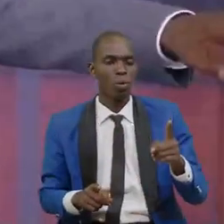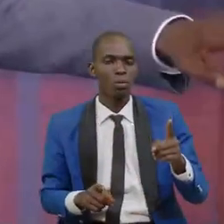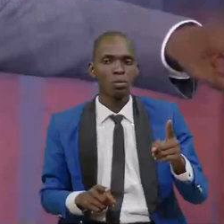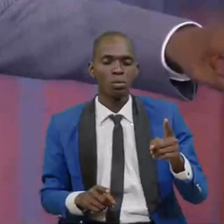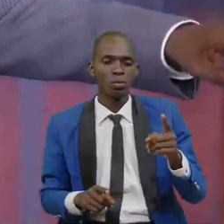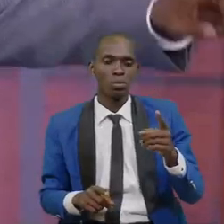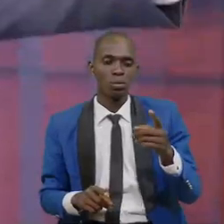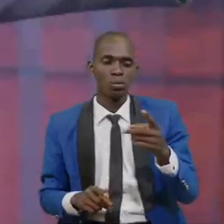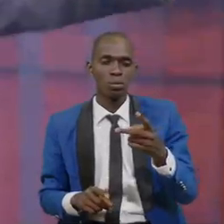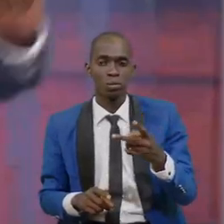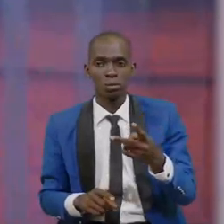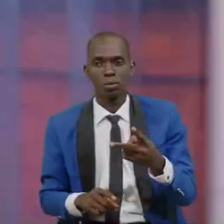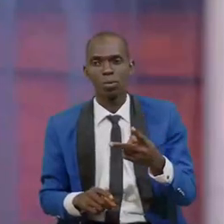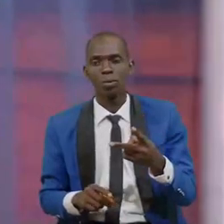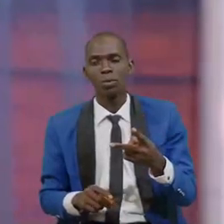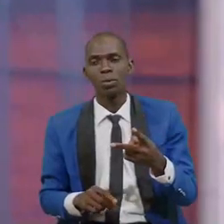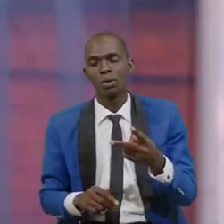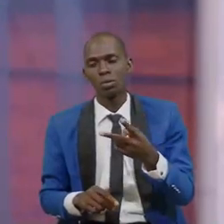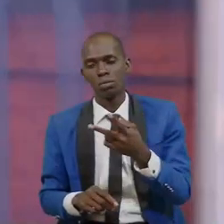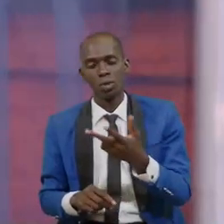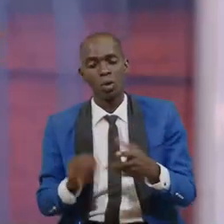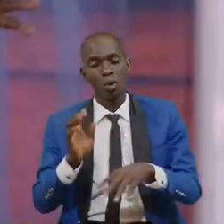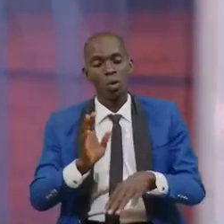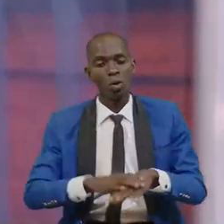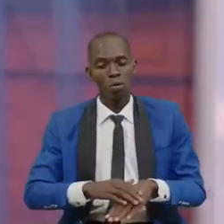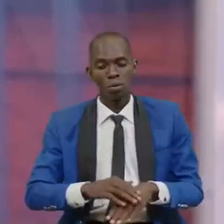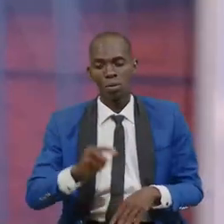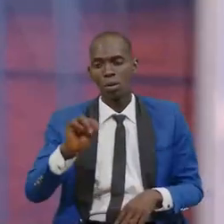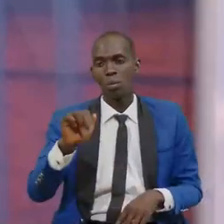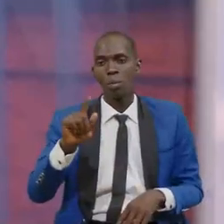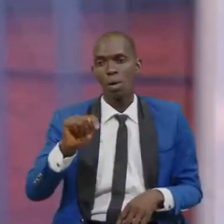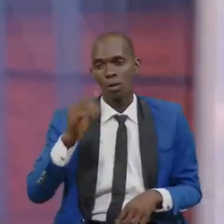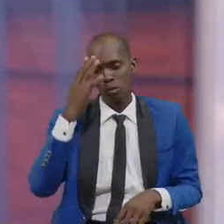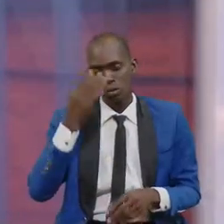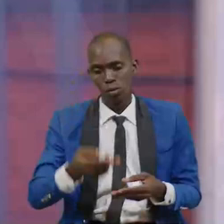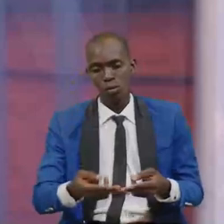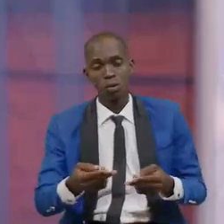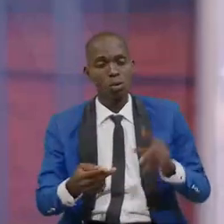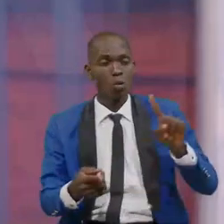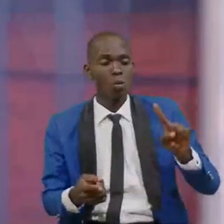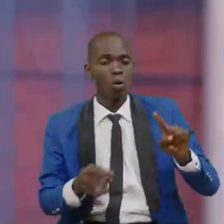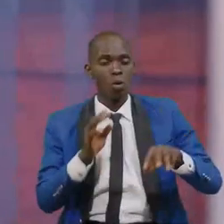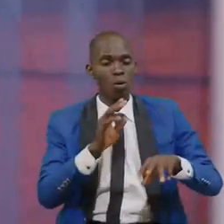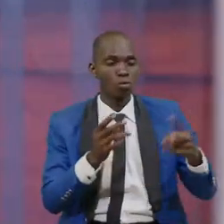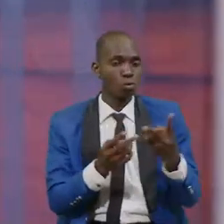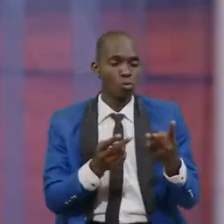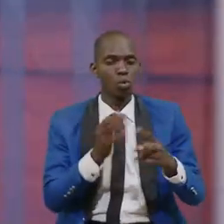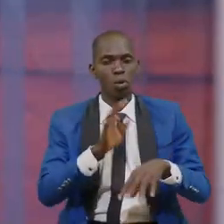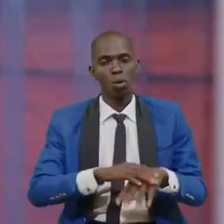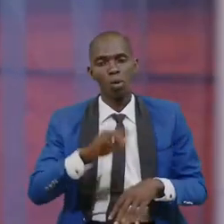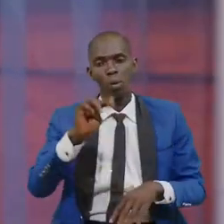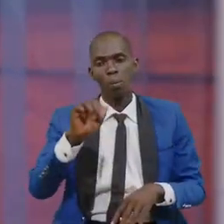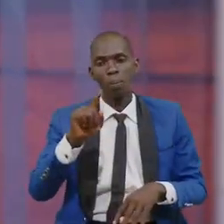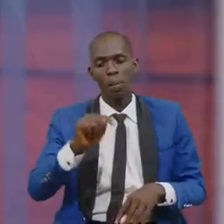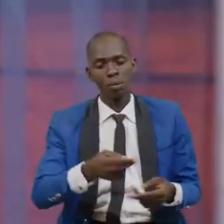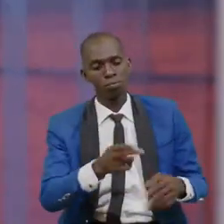sur une natte, l'autre sur une natte, et l'autre dans un fauteuil roulant, les 3. Et comme ils